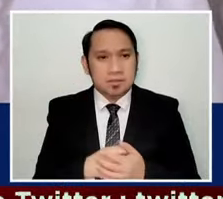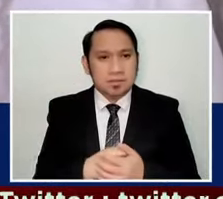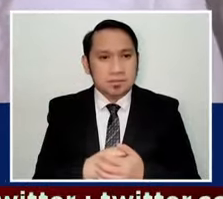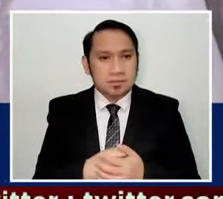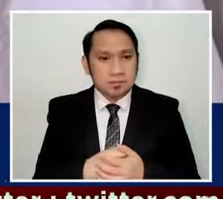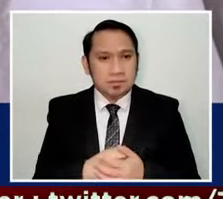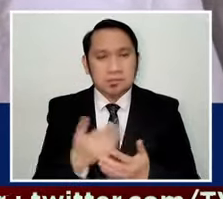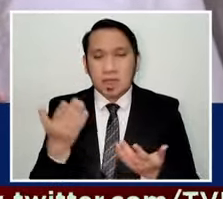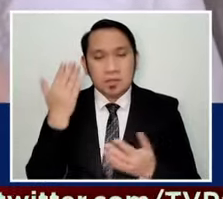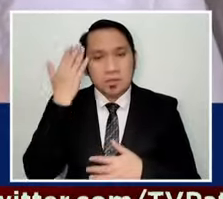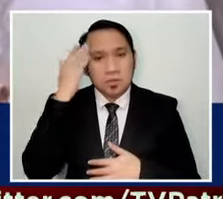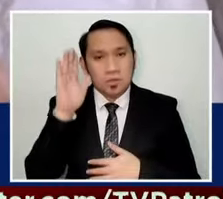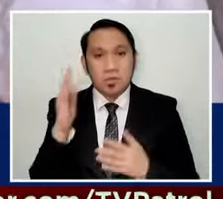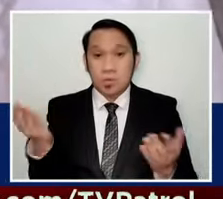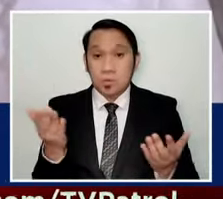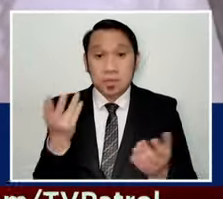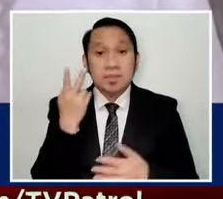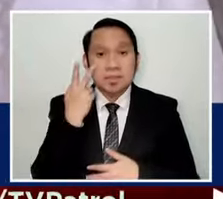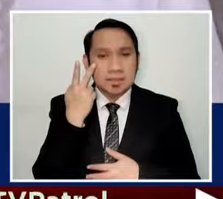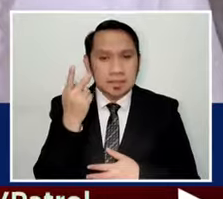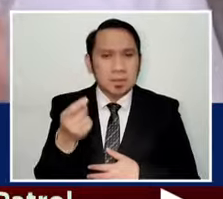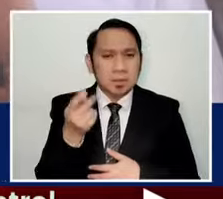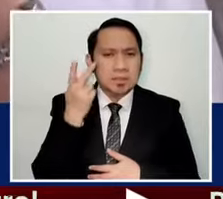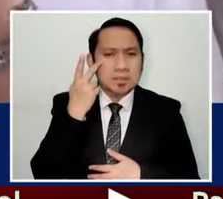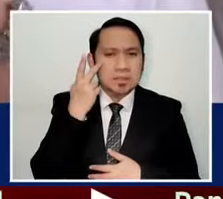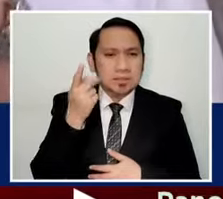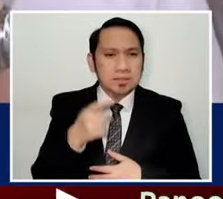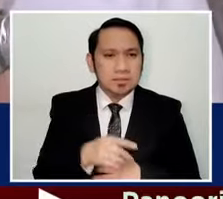I don't know, we'll see. Kasi